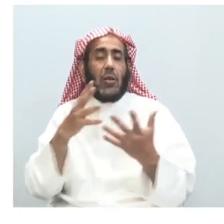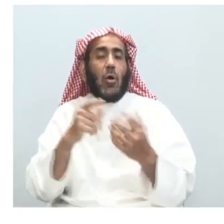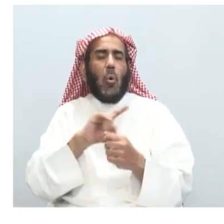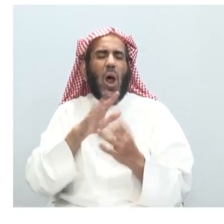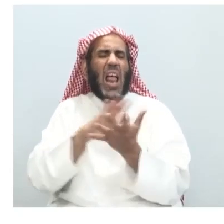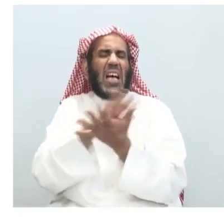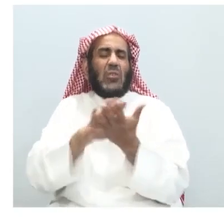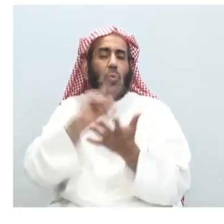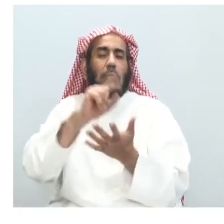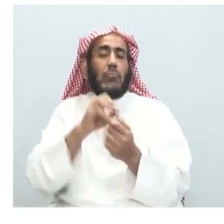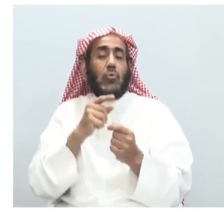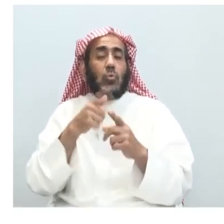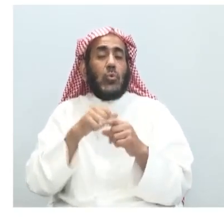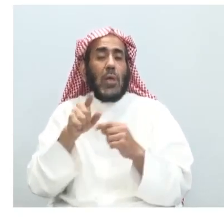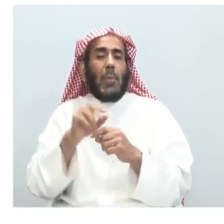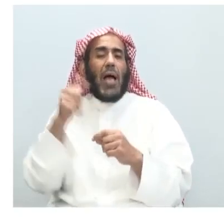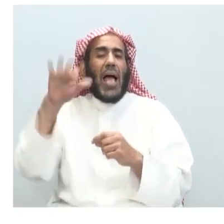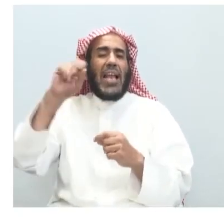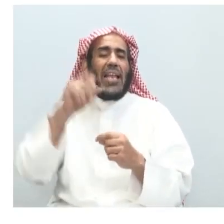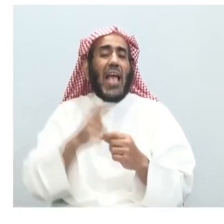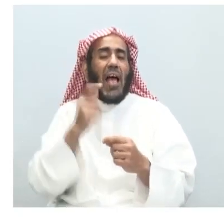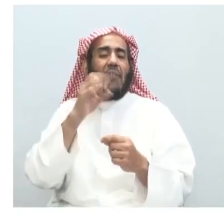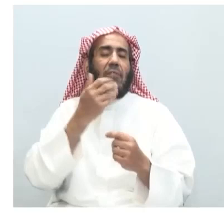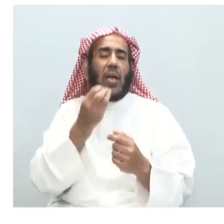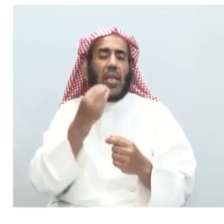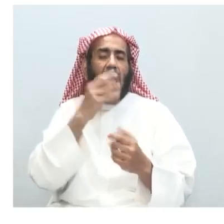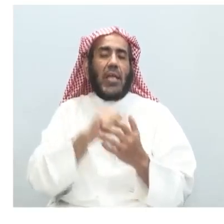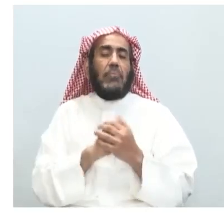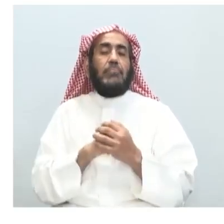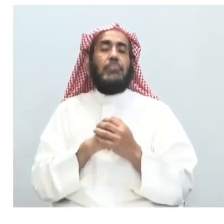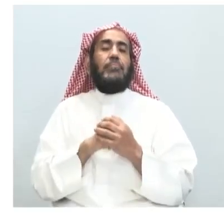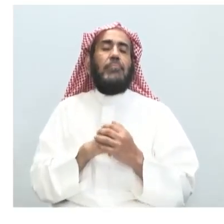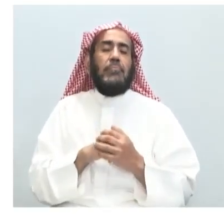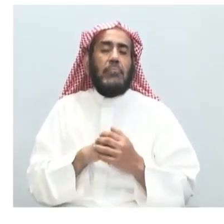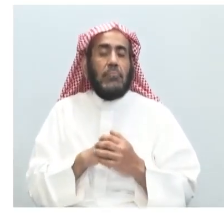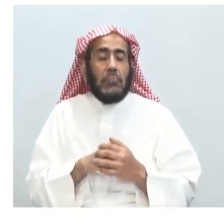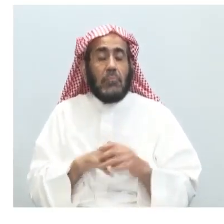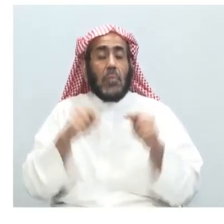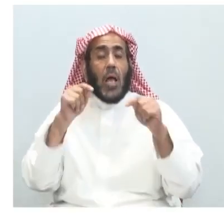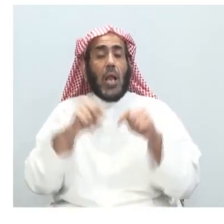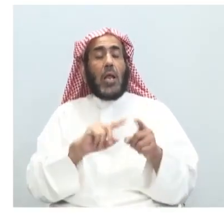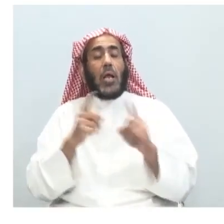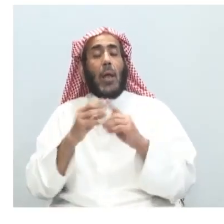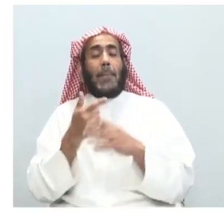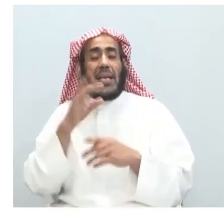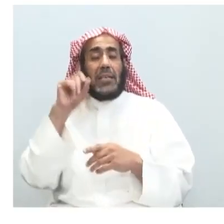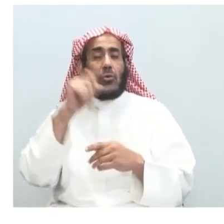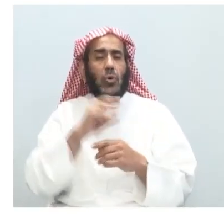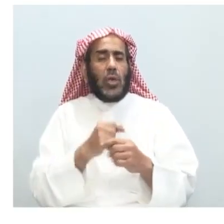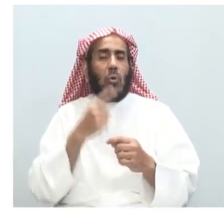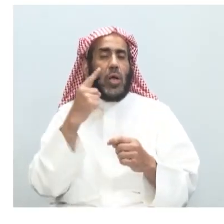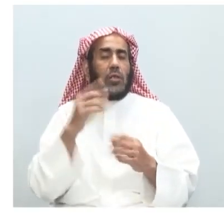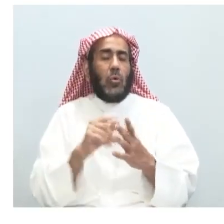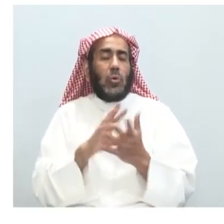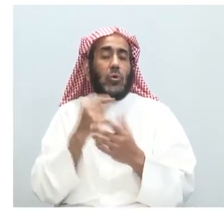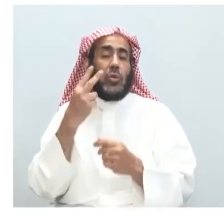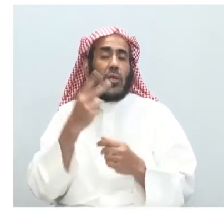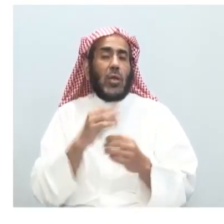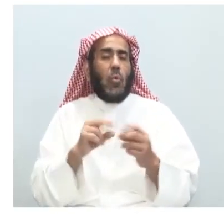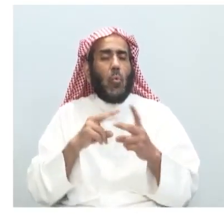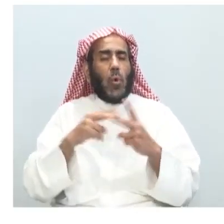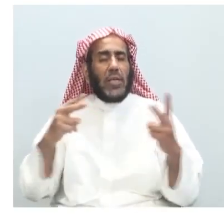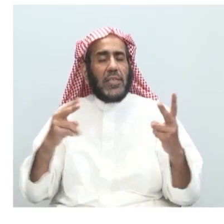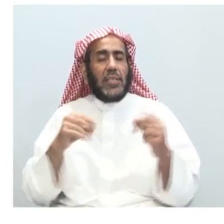ولا تهضم لذلك تسمى بالياف غذائي الان قارن بين السكريات الاحاديه والثنائيه